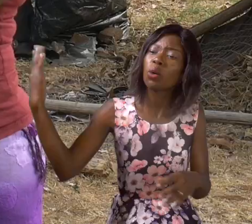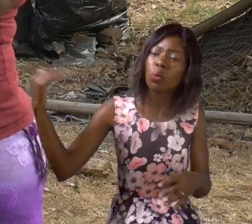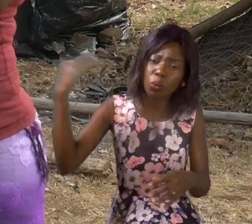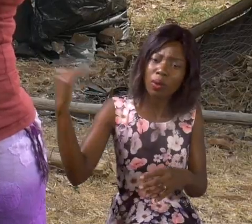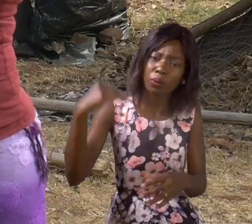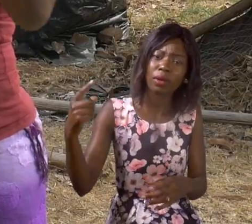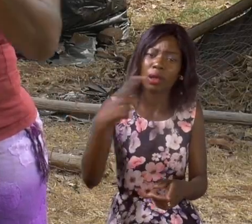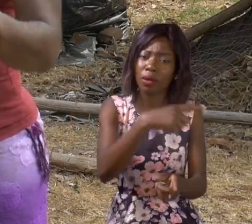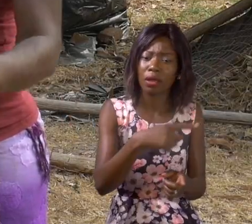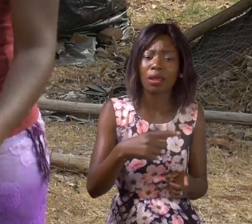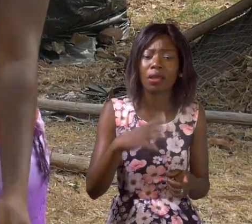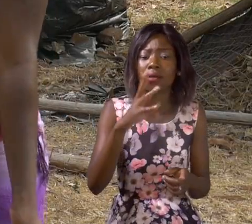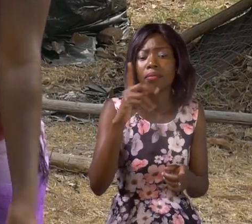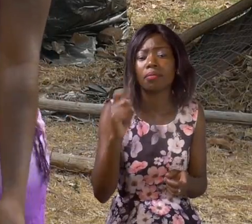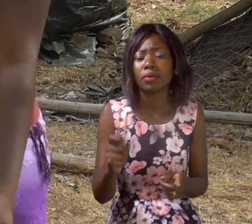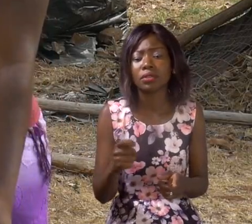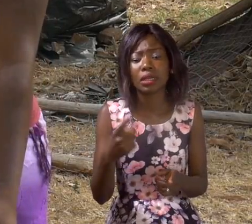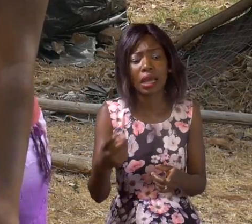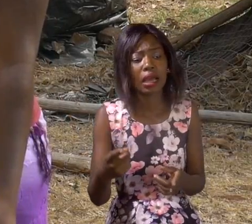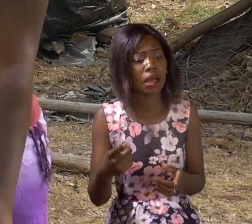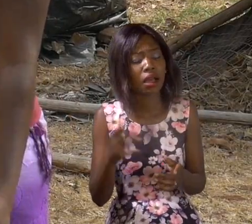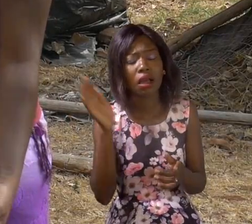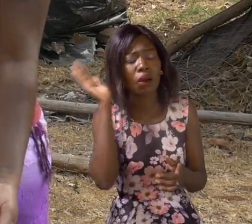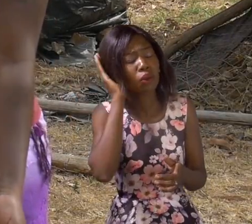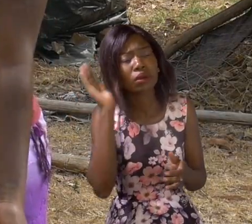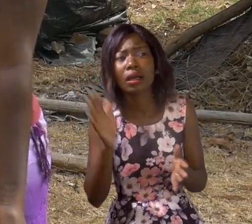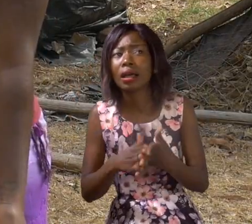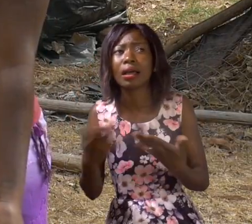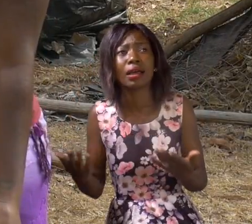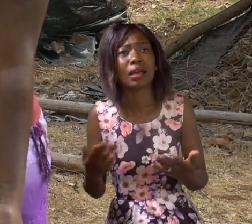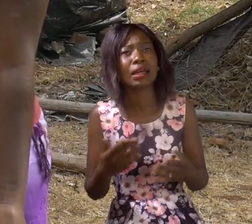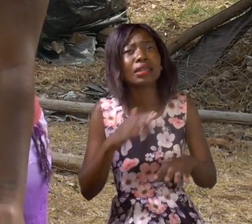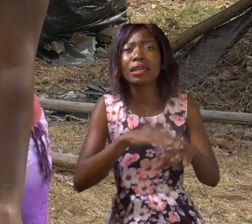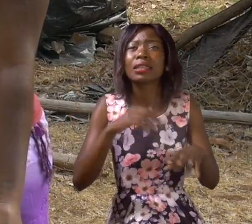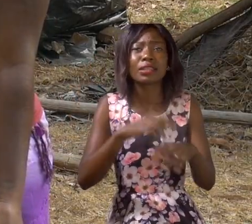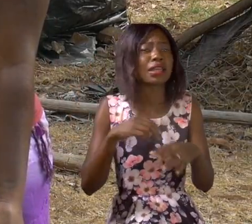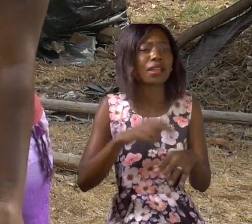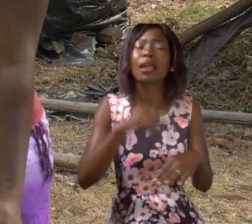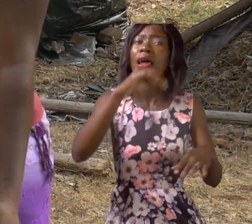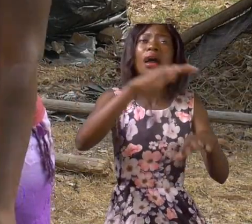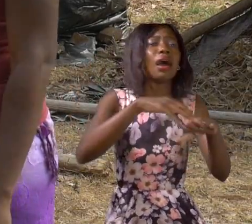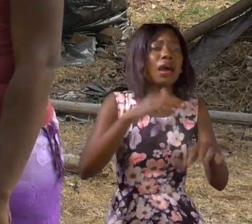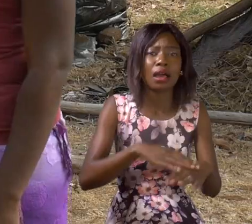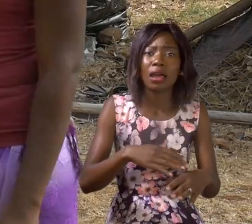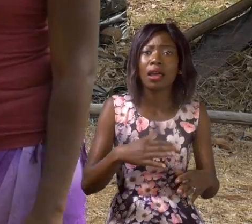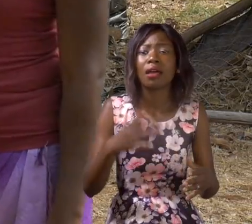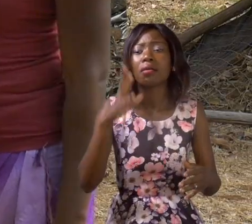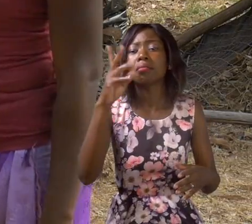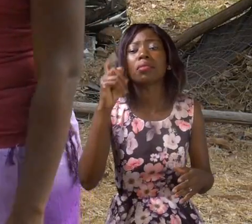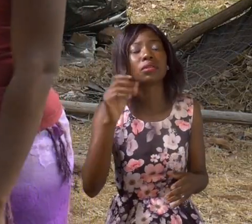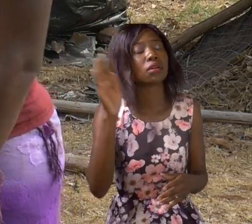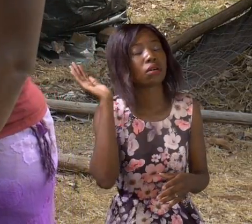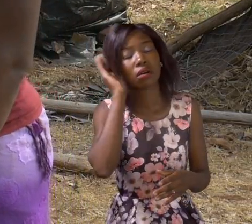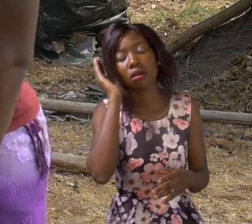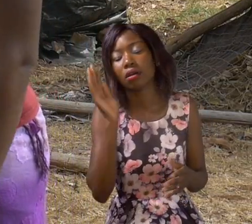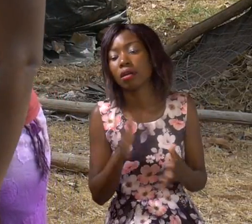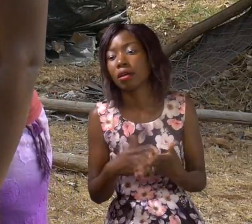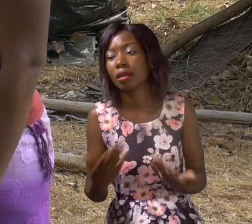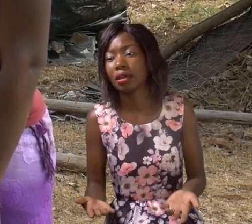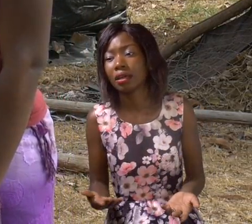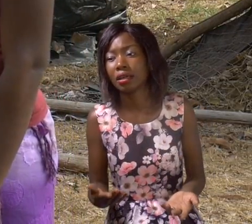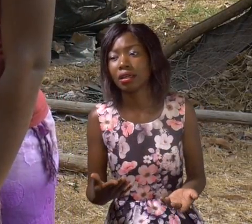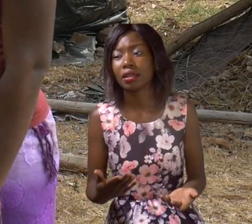Pagato, good as well, Mangongo, I could watch you. And the Russian, not the chin, I don't know what I. And I did that